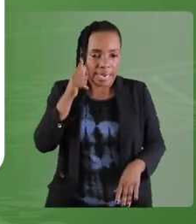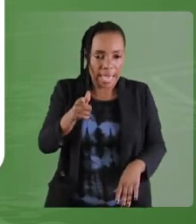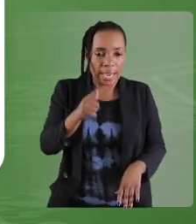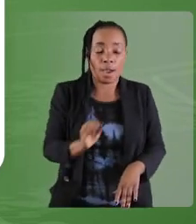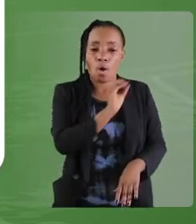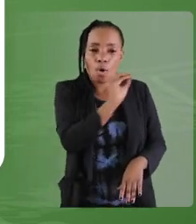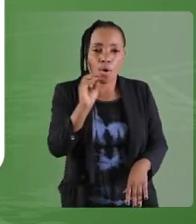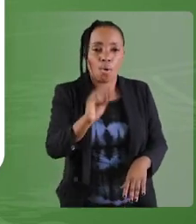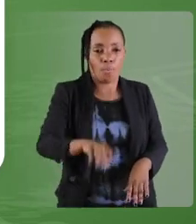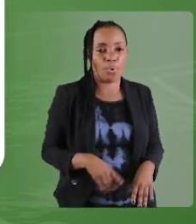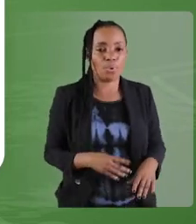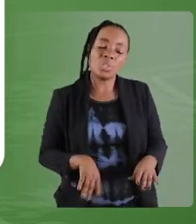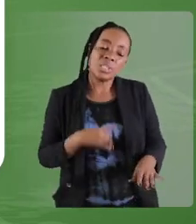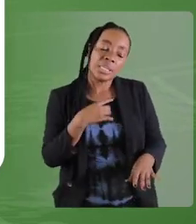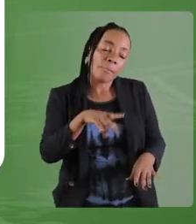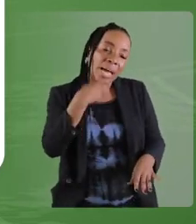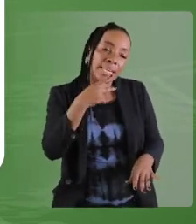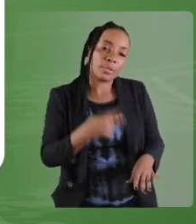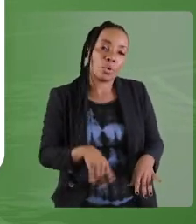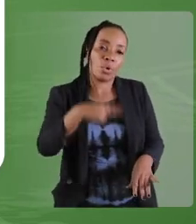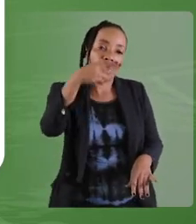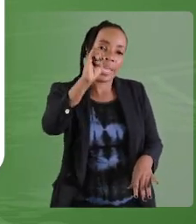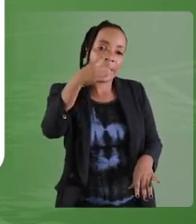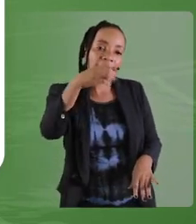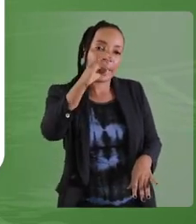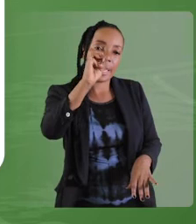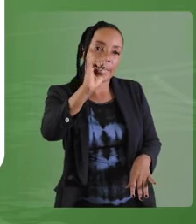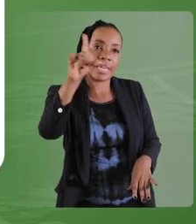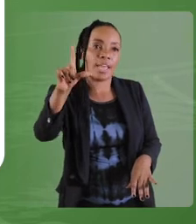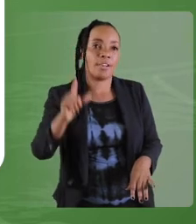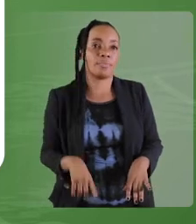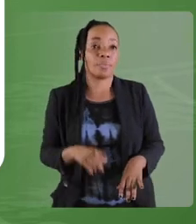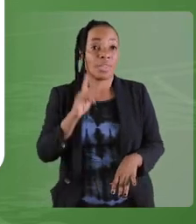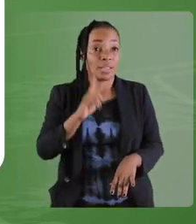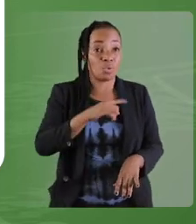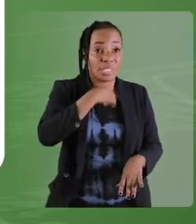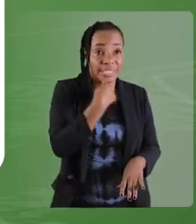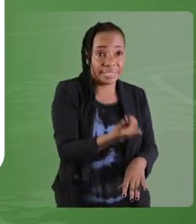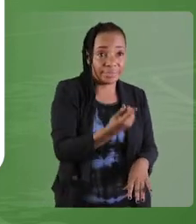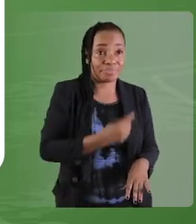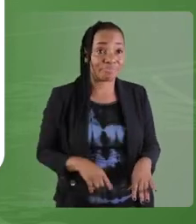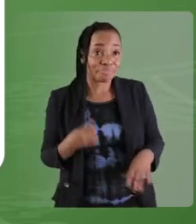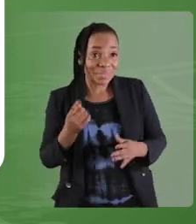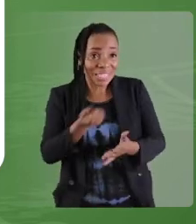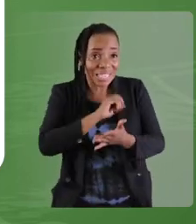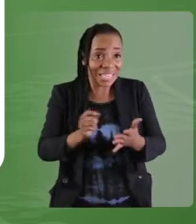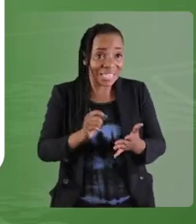Hegel. Hegel affirme, semblable à Mercure, le conducteur des